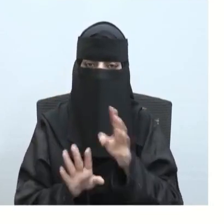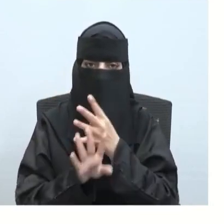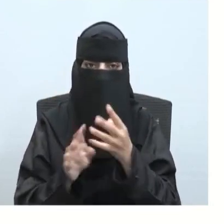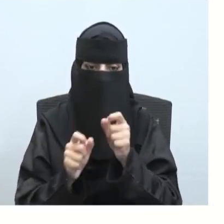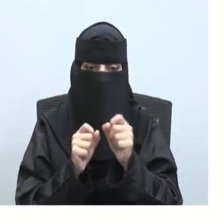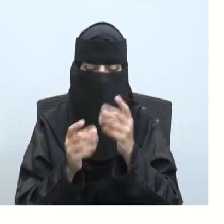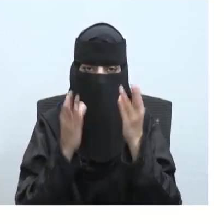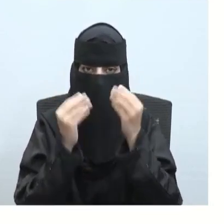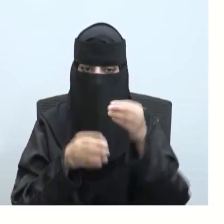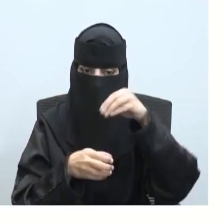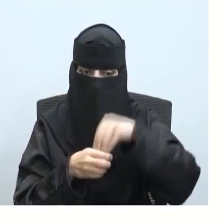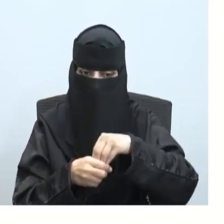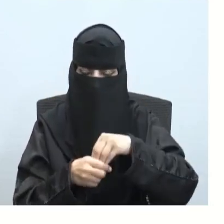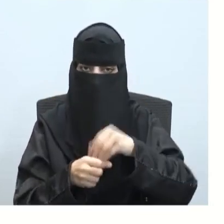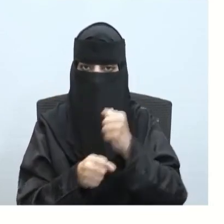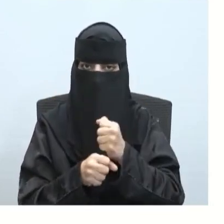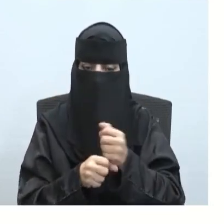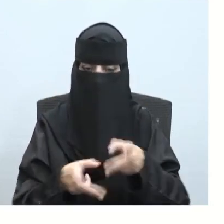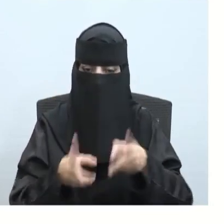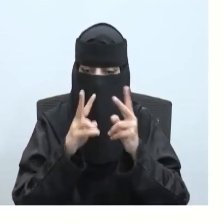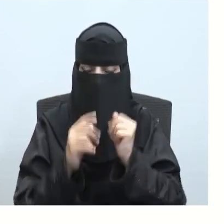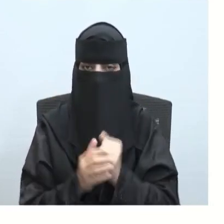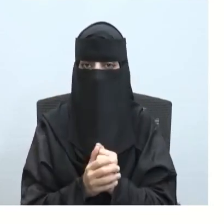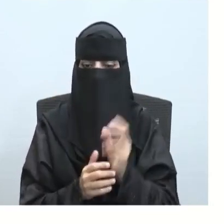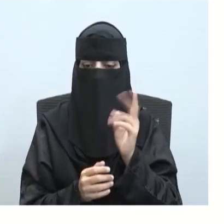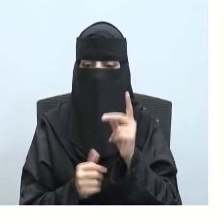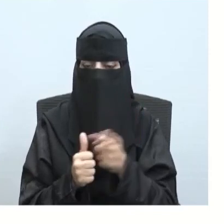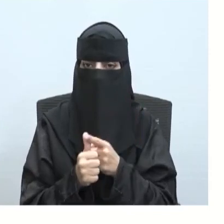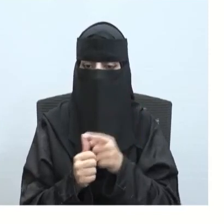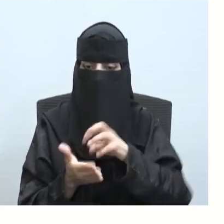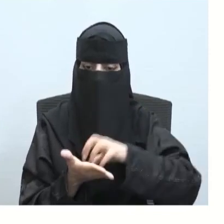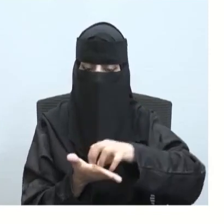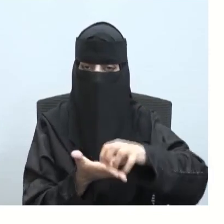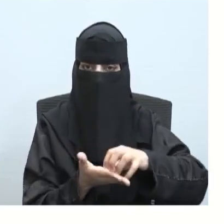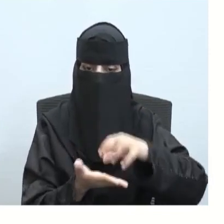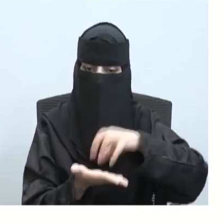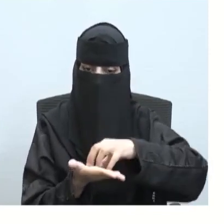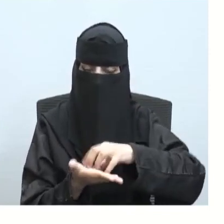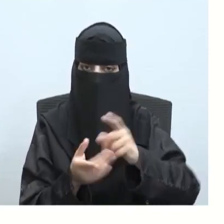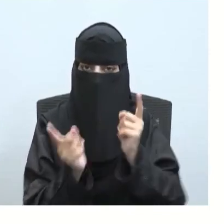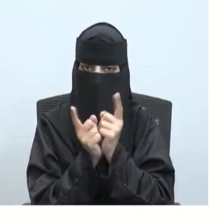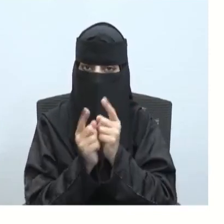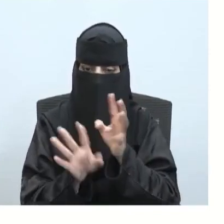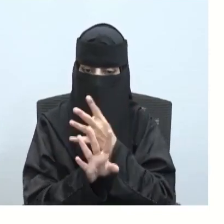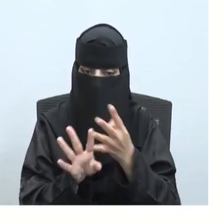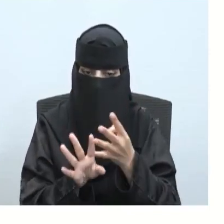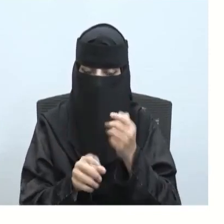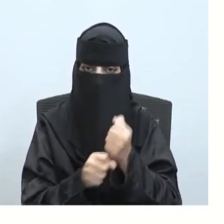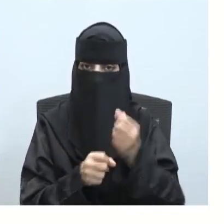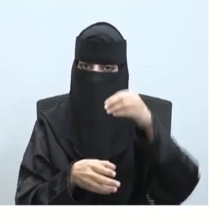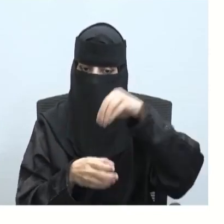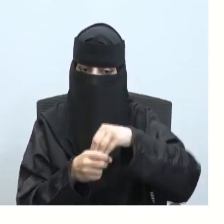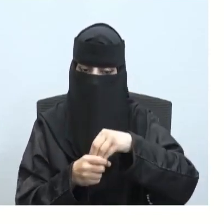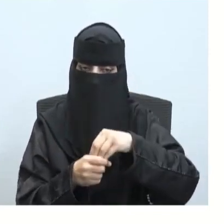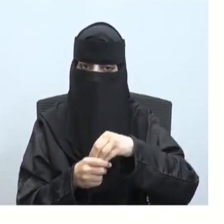إنترنت الأشياء تضم التقنية التشغيلية في بيئة التصنيع أولاً وحدات تحكم منطقية قابلة للبرمجة، وتضم أيضاً